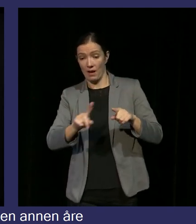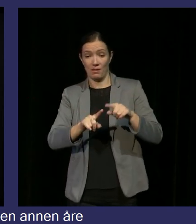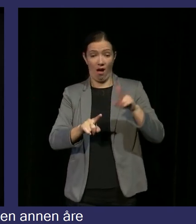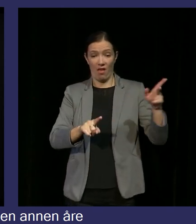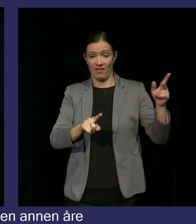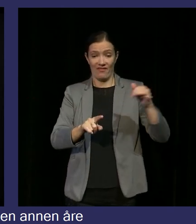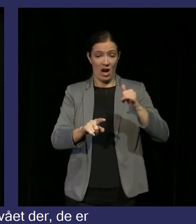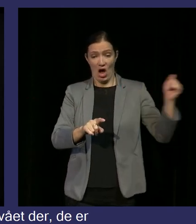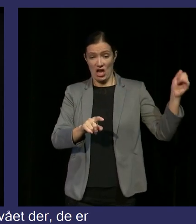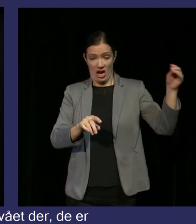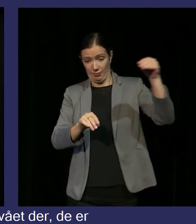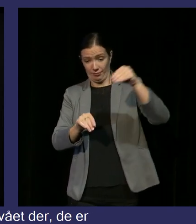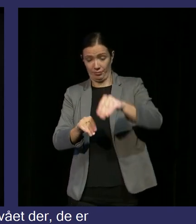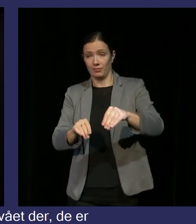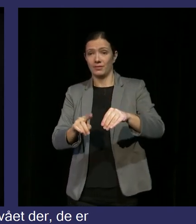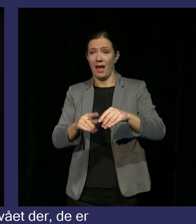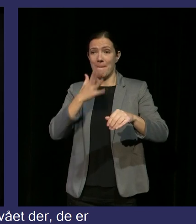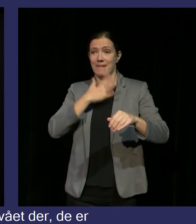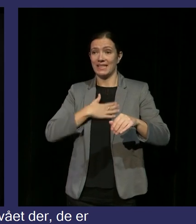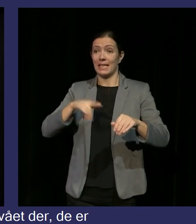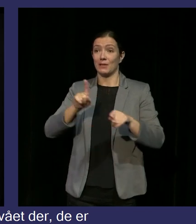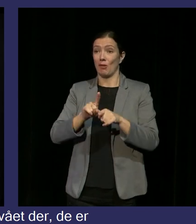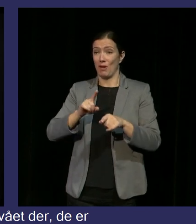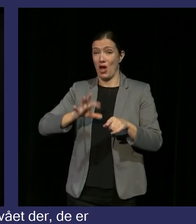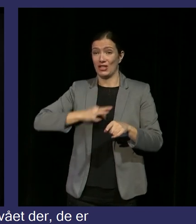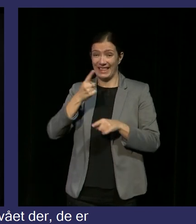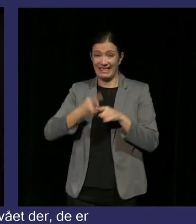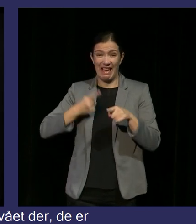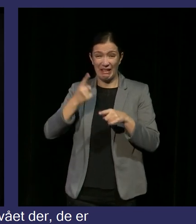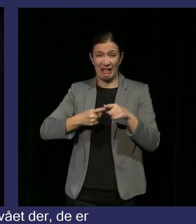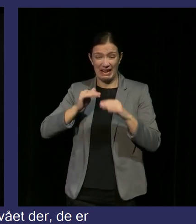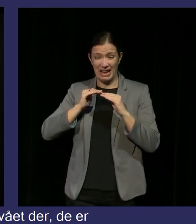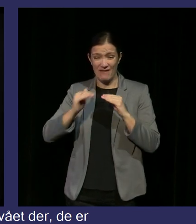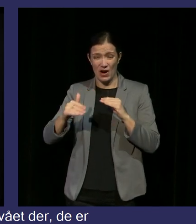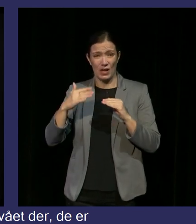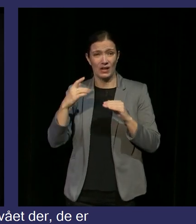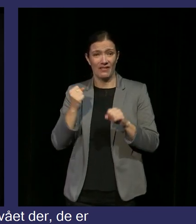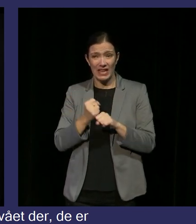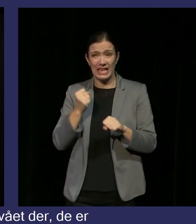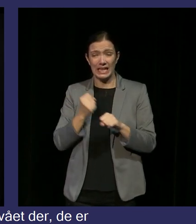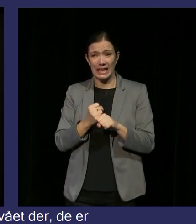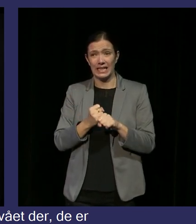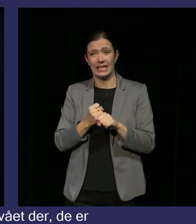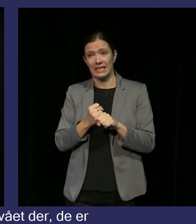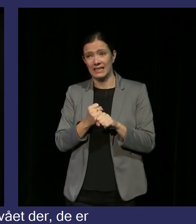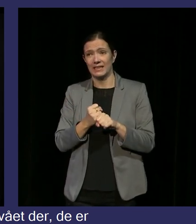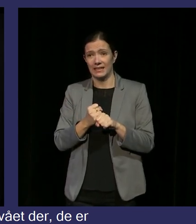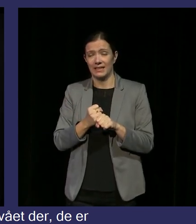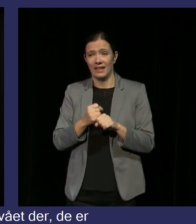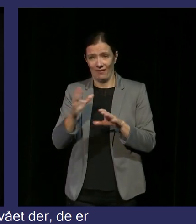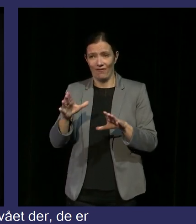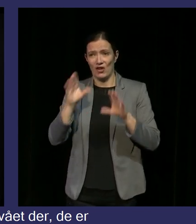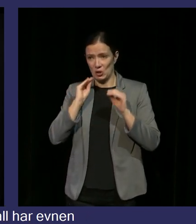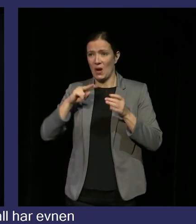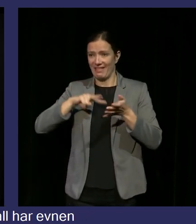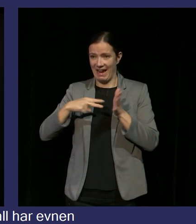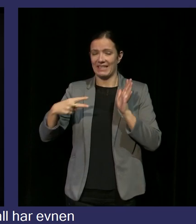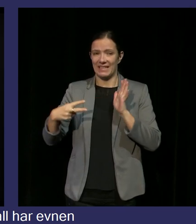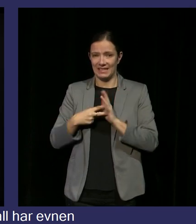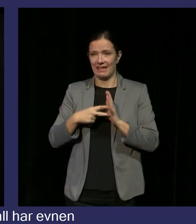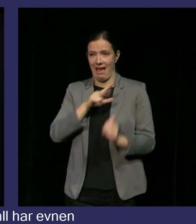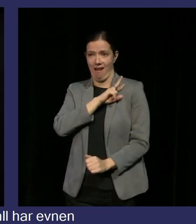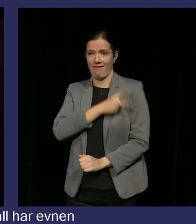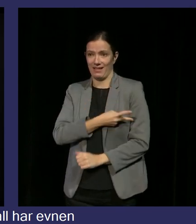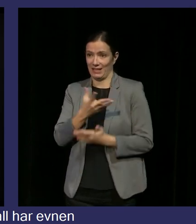høyre, altså den type pasienter som legger seg på det informasjonsnivået der, de gjerne også av et slikt kaliber at de forstår det tekniske